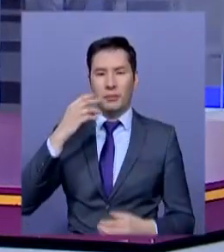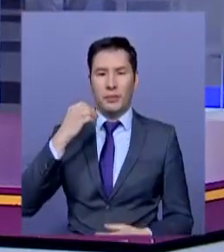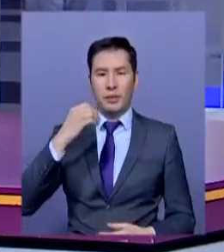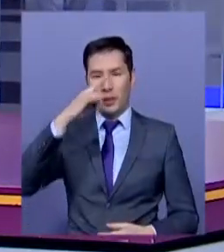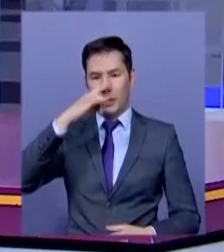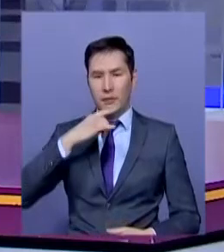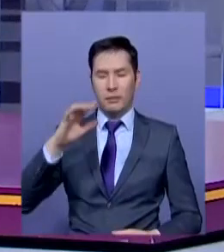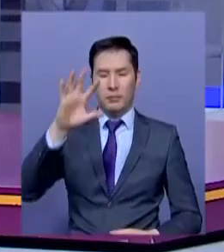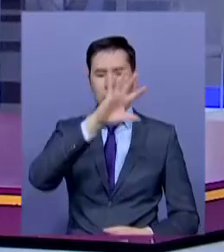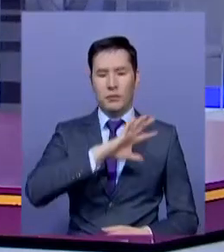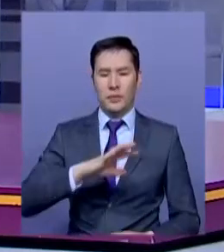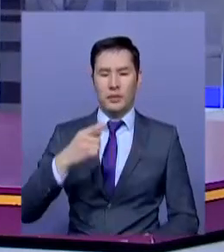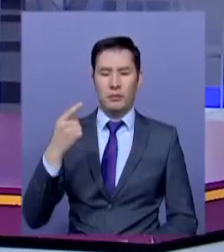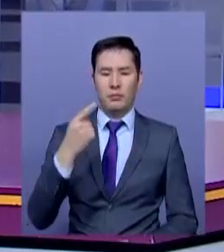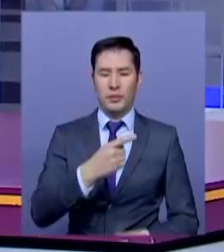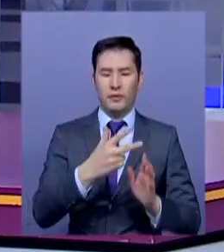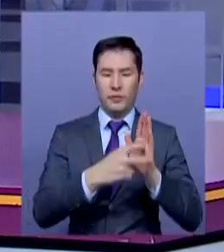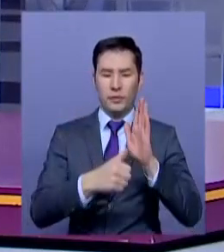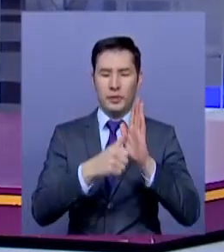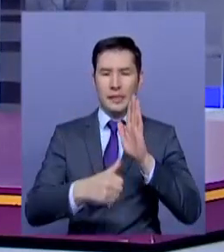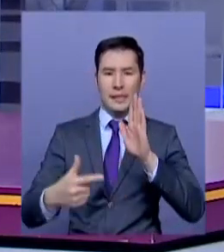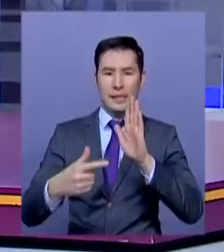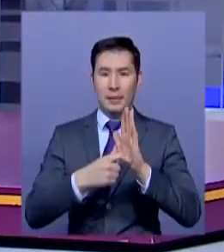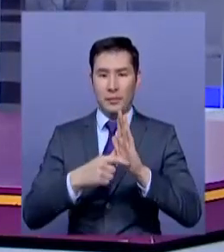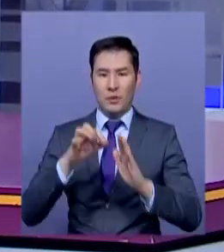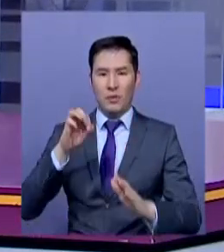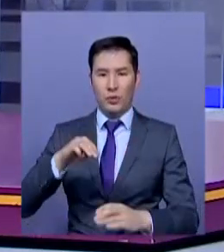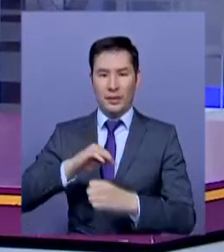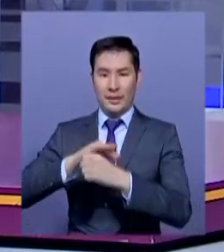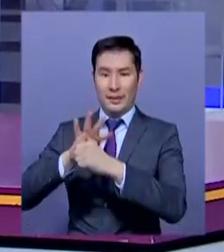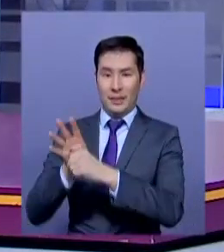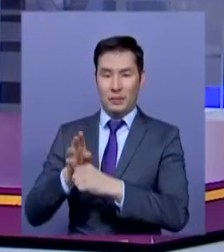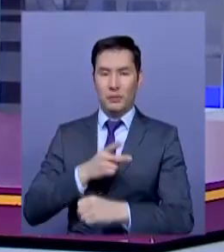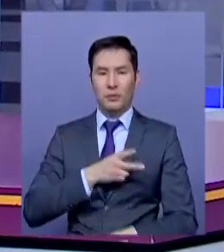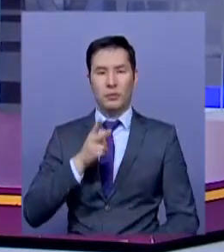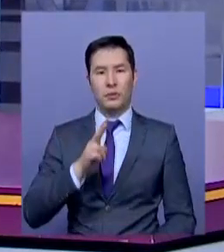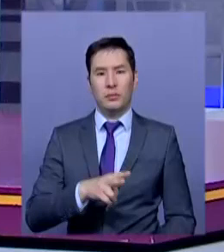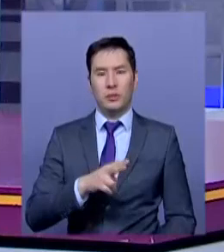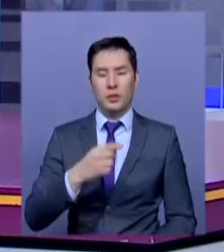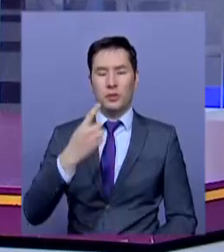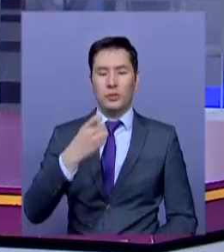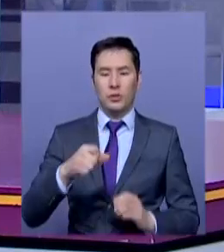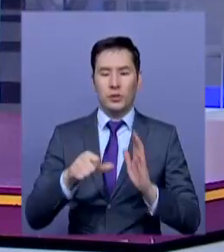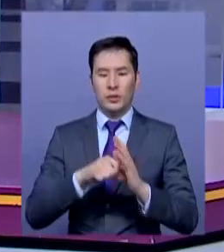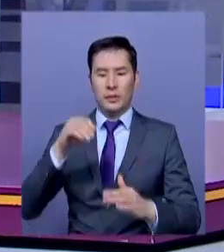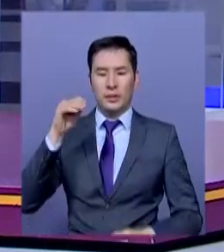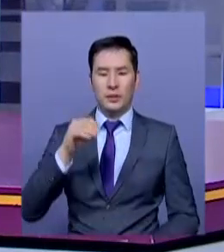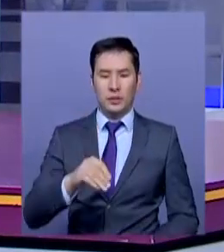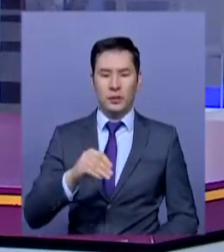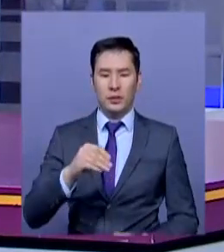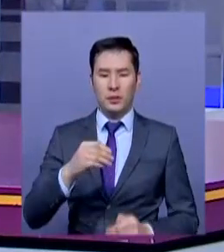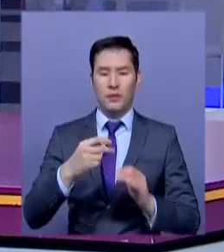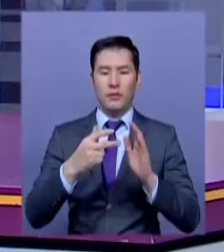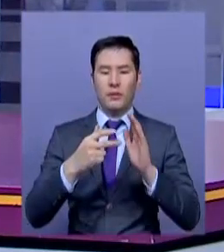аумағында 1867 отандасымыз кеселдің кесірінен көз жұмды. Ал 106893 отандасымыз құлан